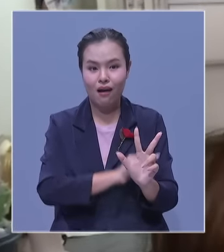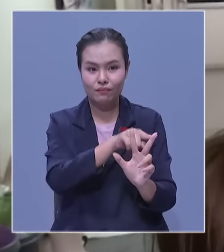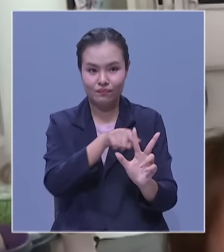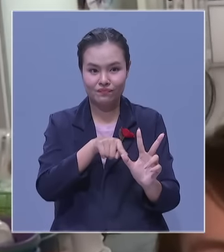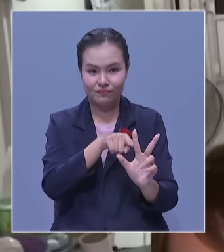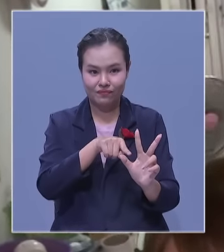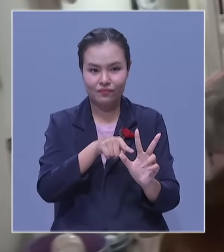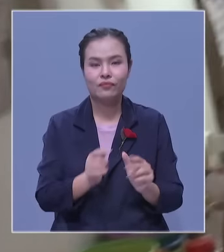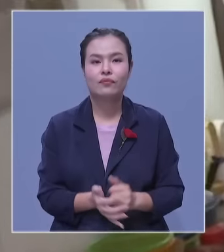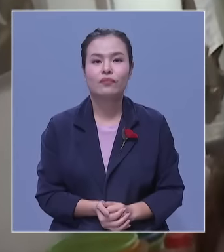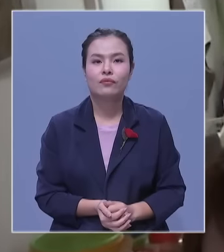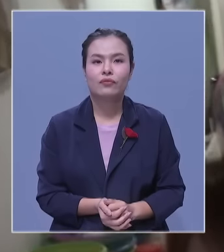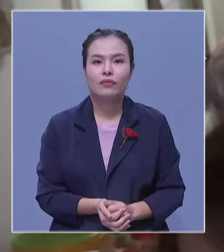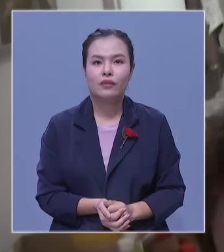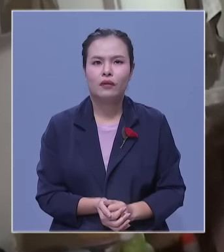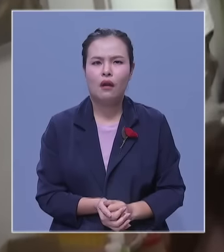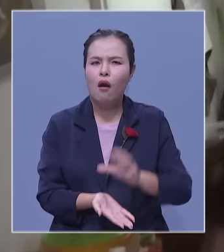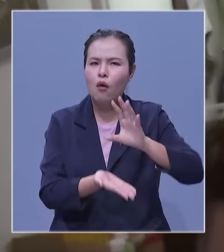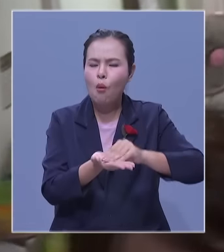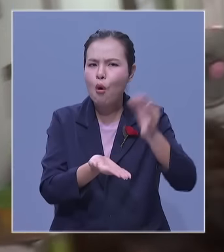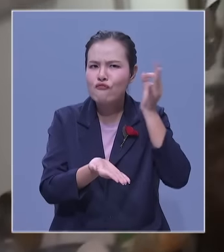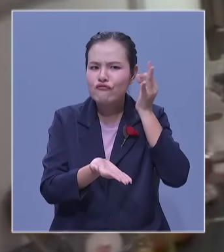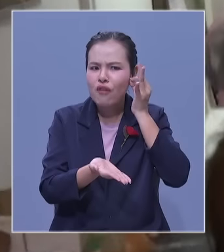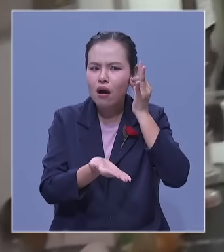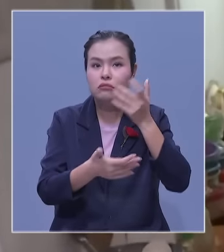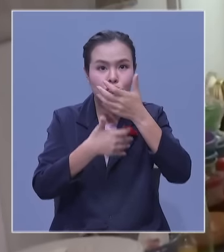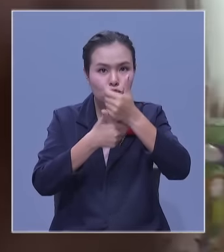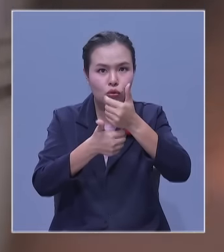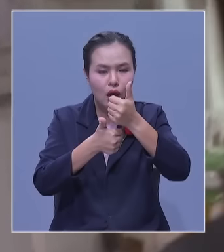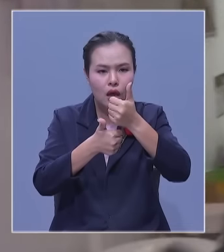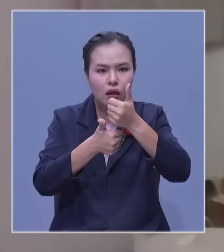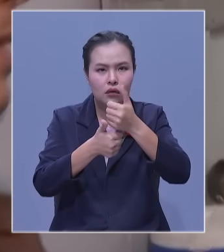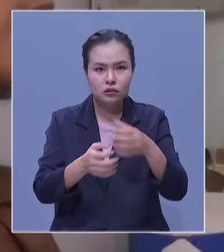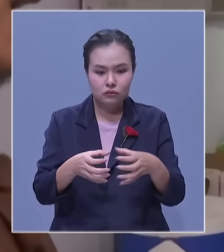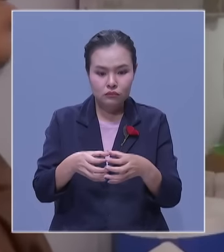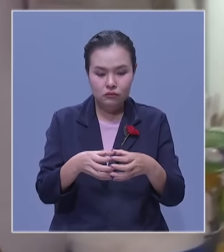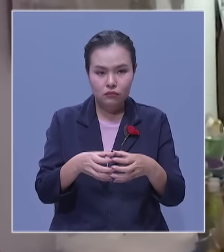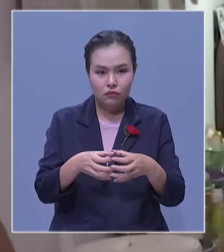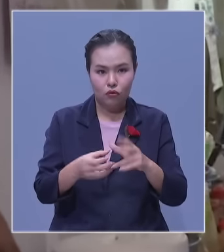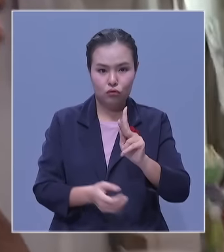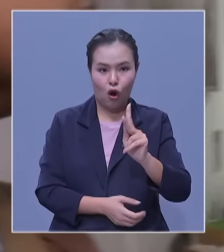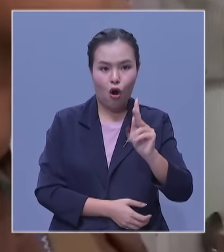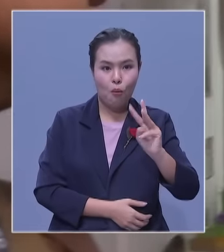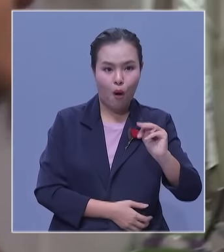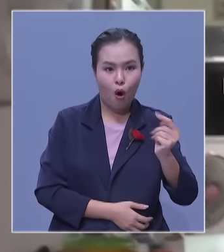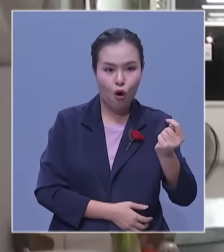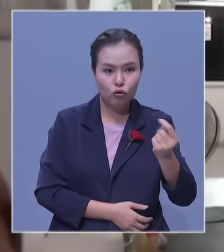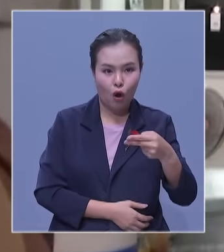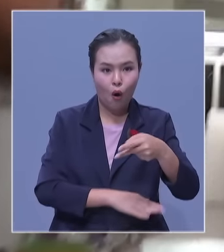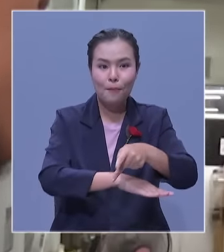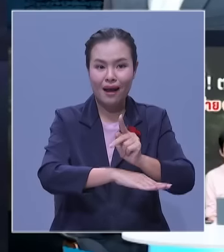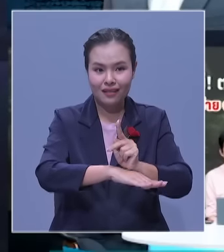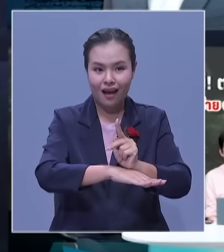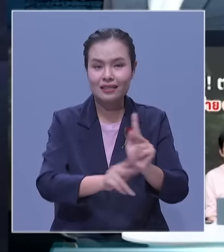ผู้สื่อข่าวของเราคือพอฟังข้อมูลตรงนี้แล้วมันน่าสนใจตรงที่ว่าเอฟภายในกมธ.ชุดของสสเท้งเป็นประธาน